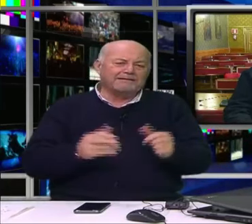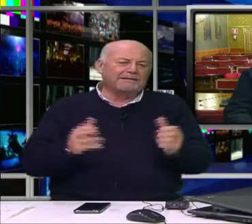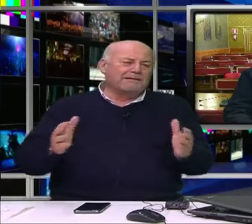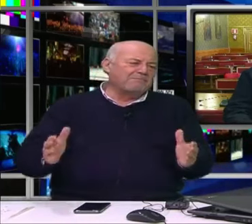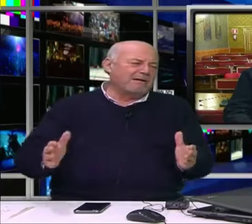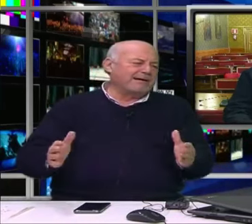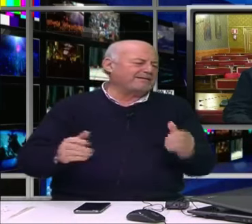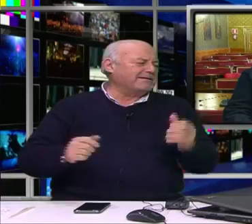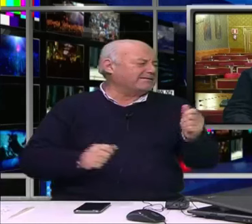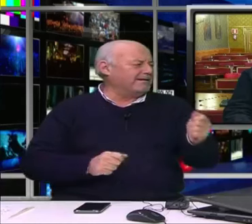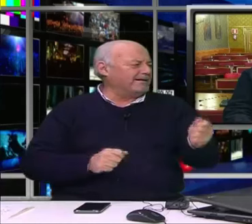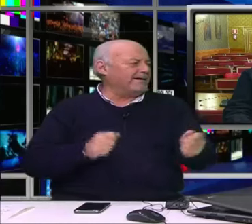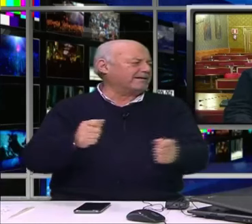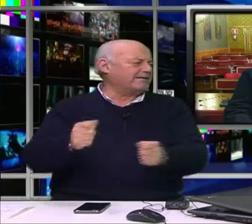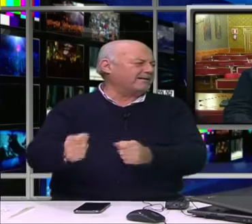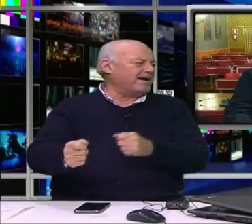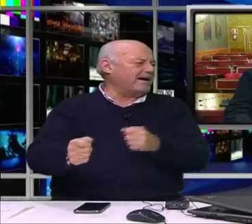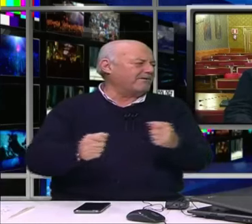da grande.